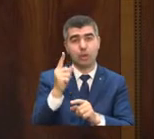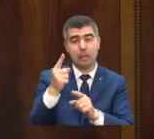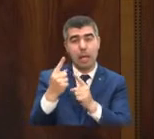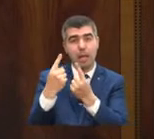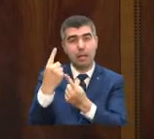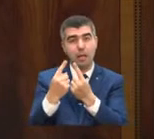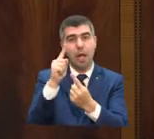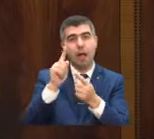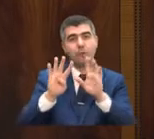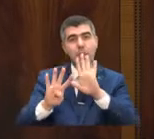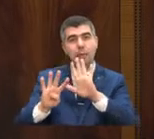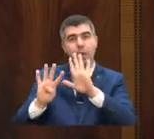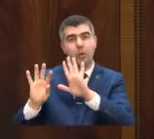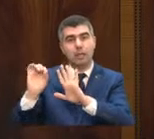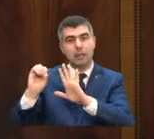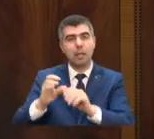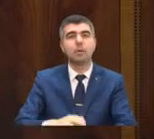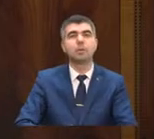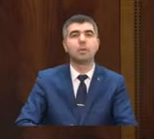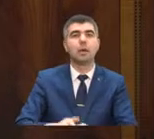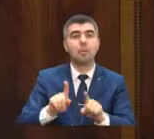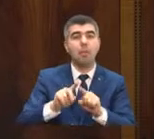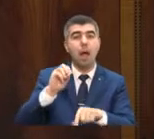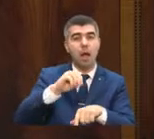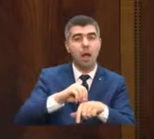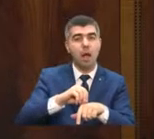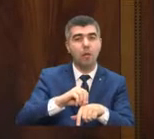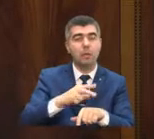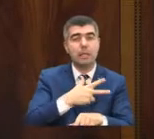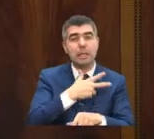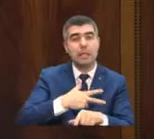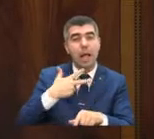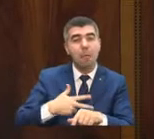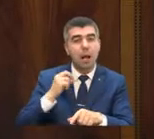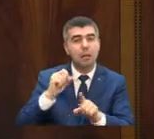23/11/1990، والثانية من جنسية دنماركية مزدادة بتاريخ